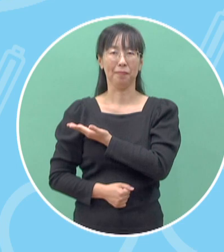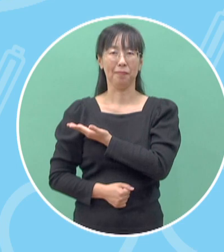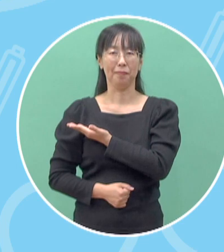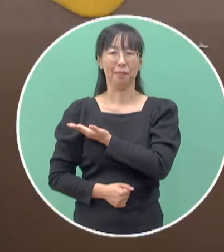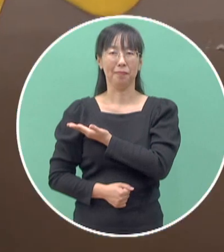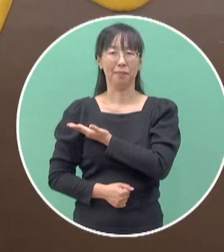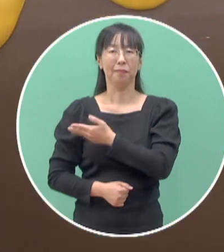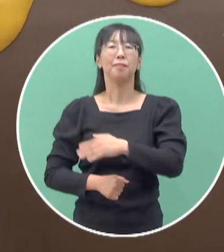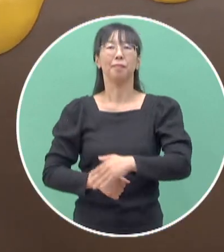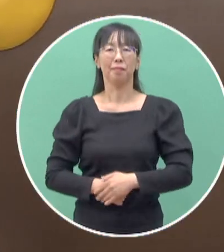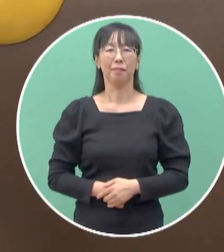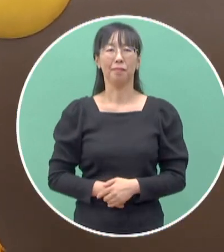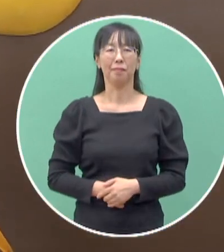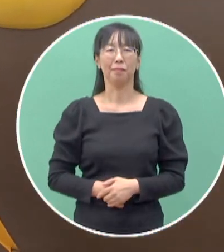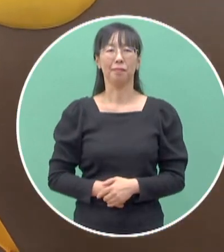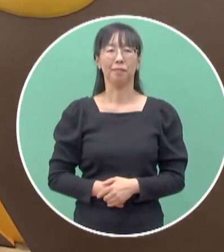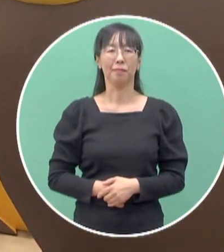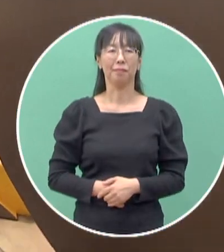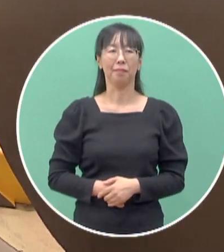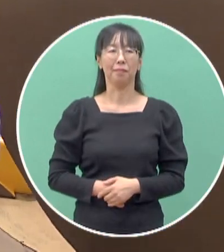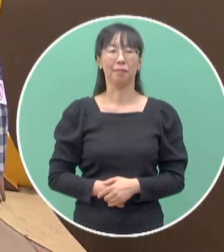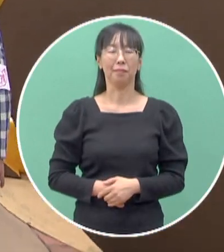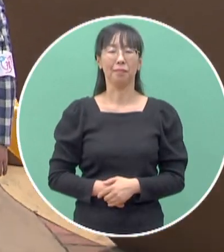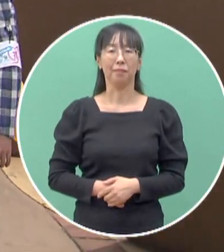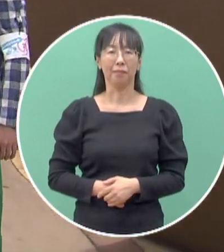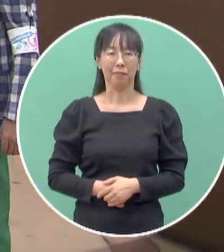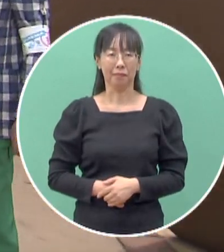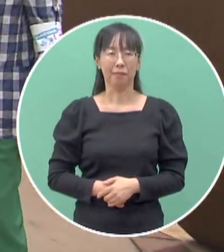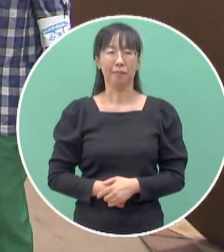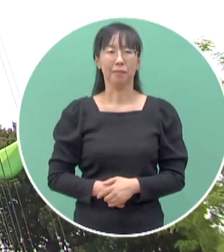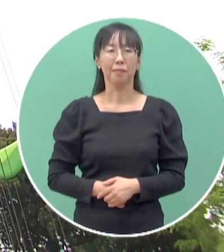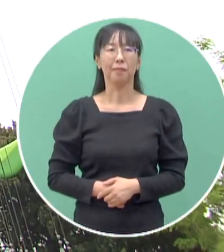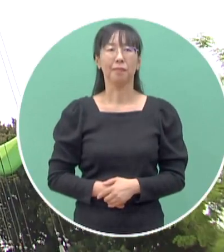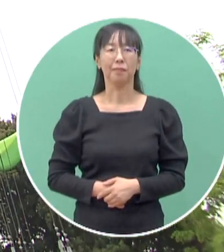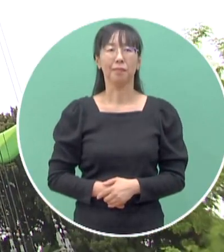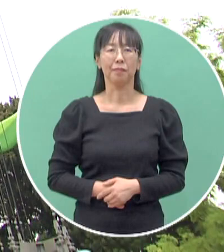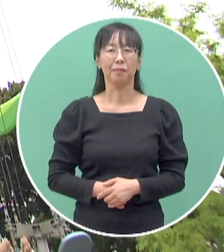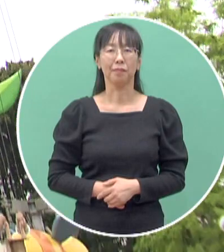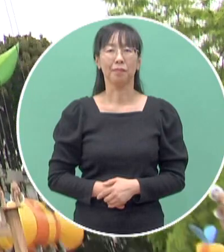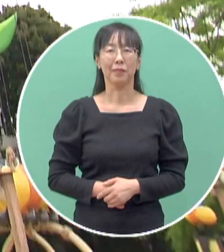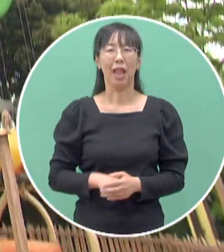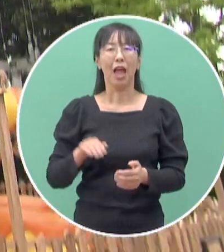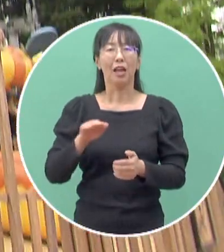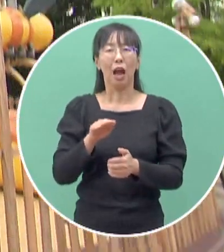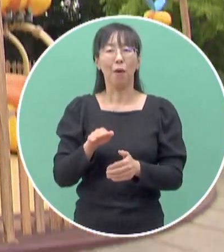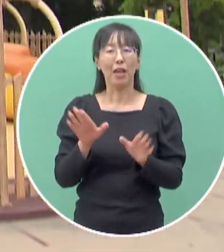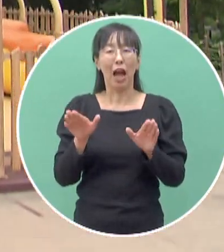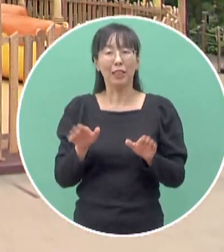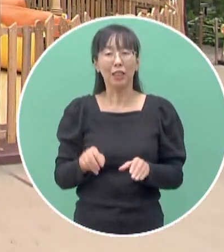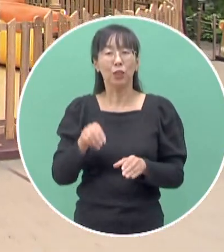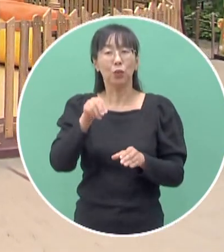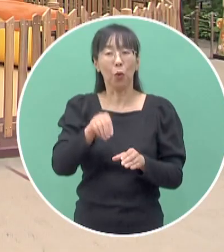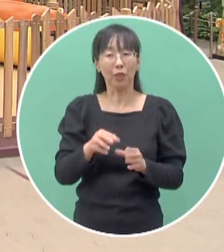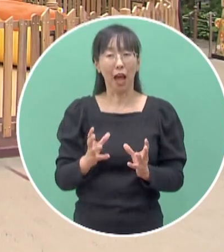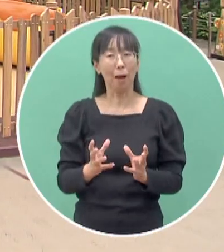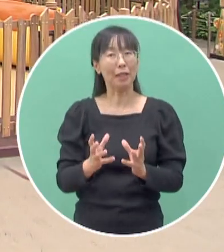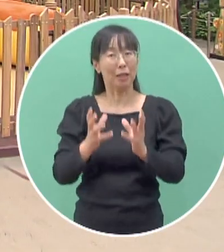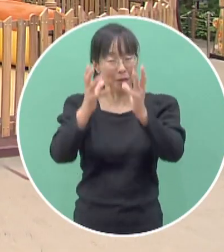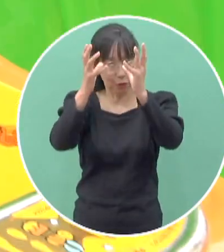影。 こちらが、 はい、 ブンブン鉢になります。可愛い蜂さんに乗り込んでお空に羽ばたきましょう。